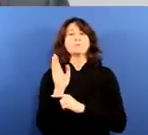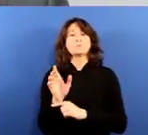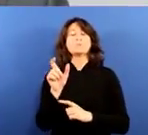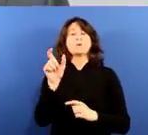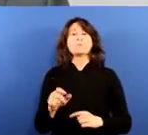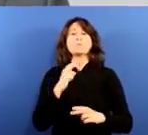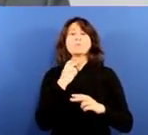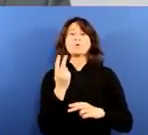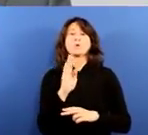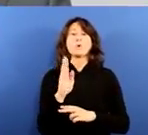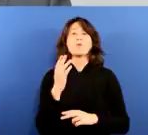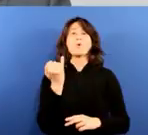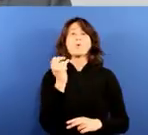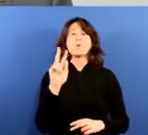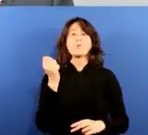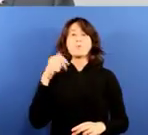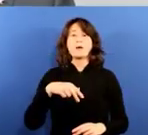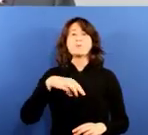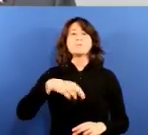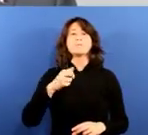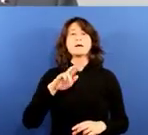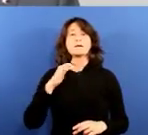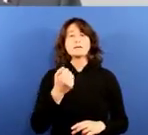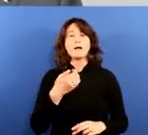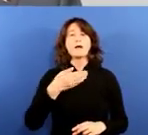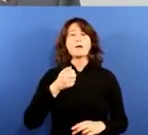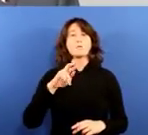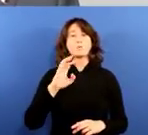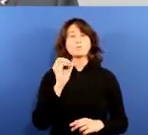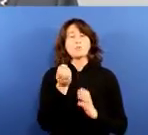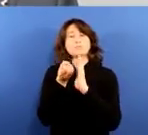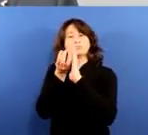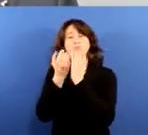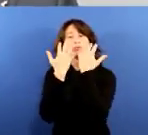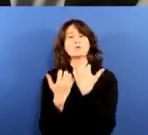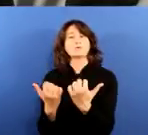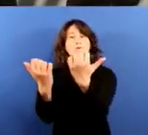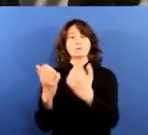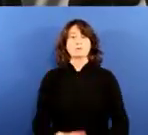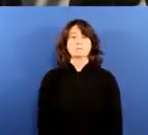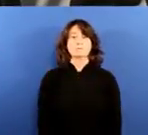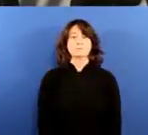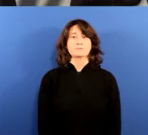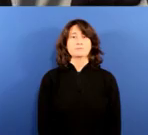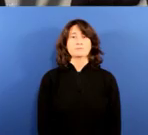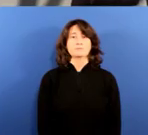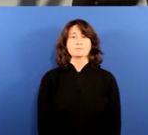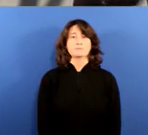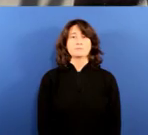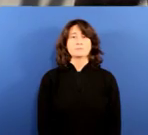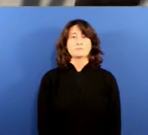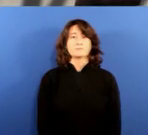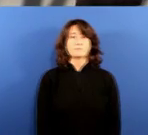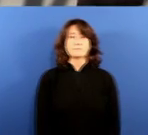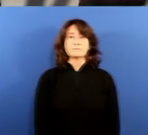Aldundiak 630.000 euroko dirulaguntza emango diola Bizkaitik fundazioari, Bizkaian administrazio elektronikoa ezartzen